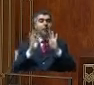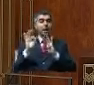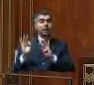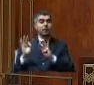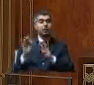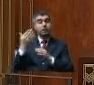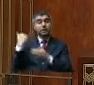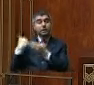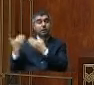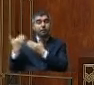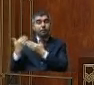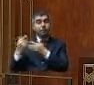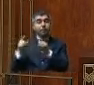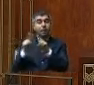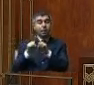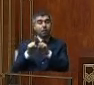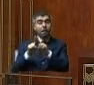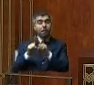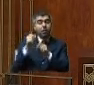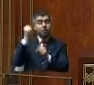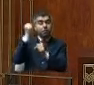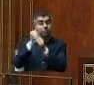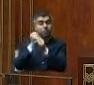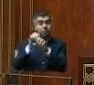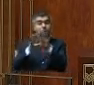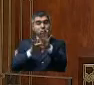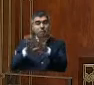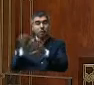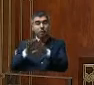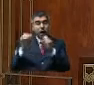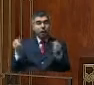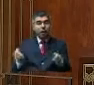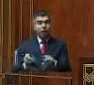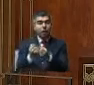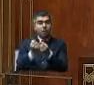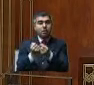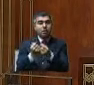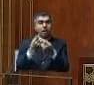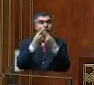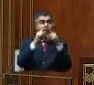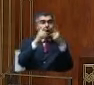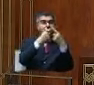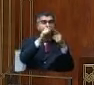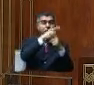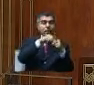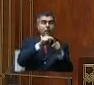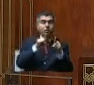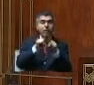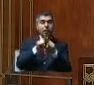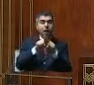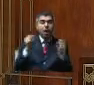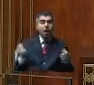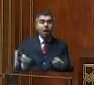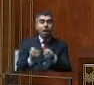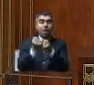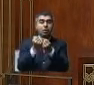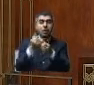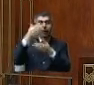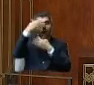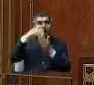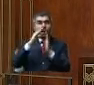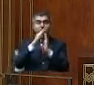الاجتماعية، حيث راكمت عجزا كبيرا على مدى عقد التقويم الهيكلي والعقد الذي تلاه بفعل سعي البلاد للتحكم في